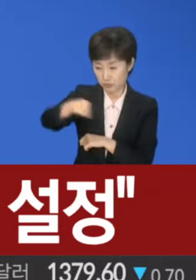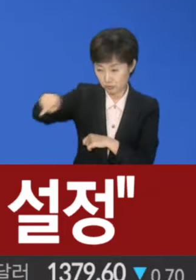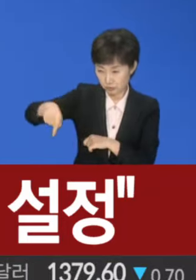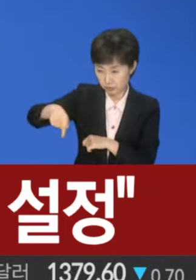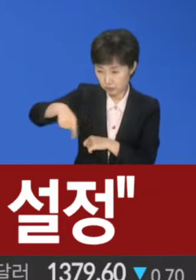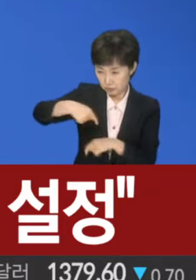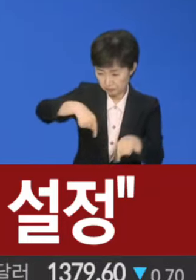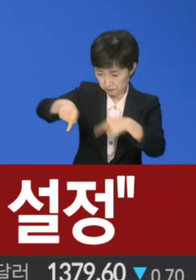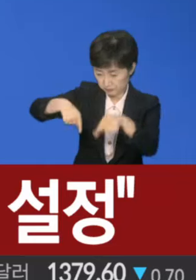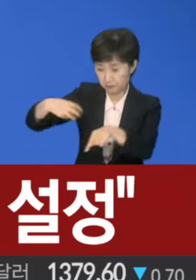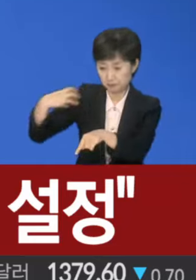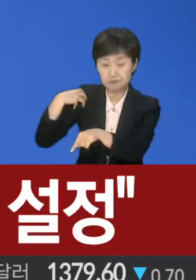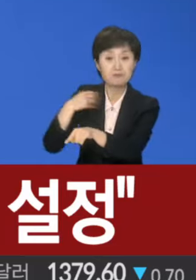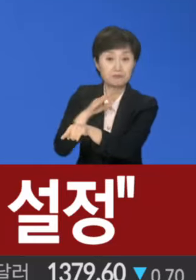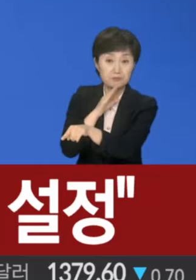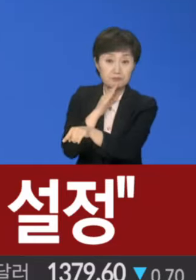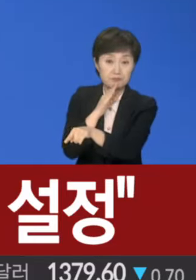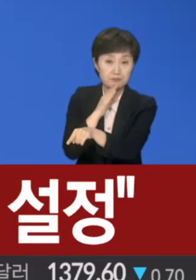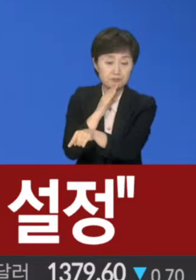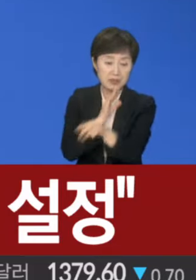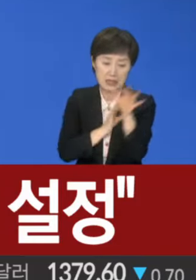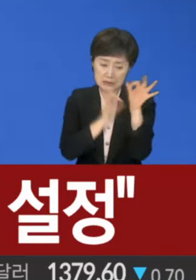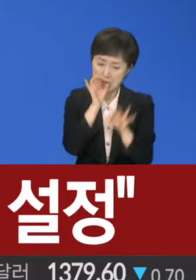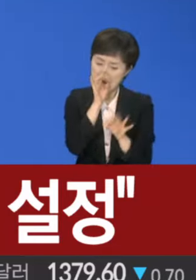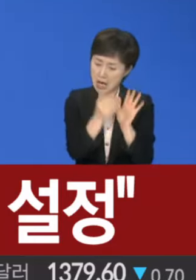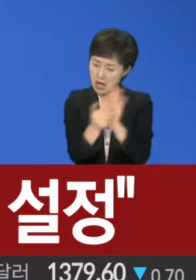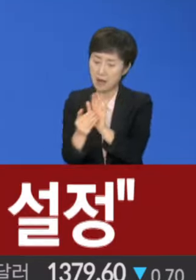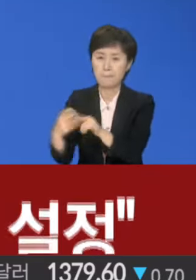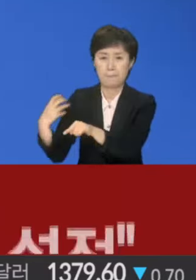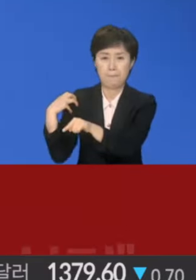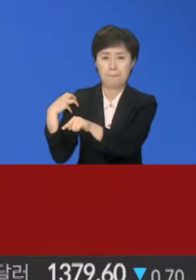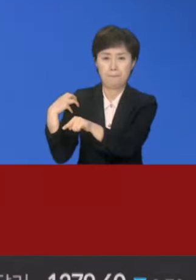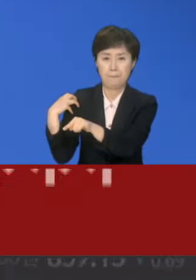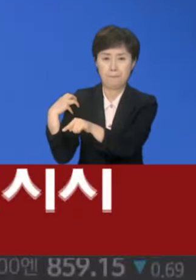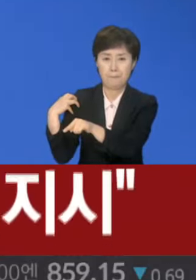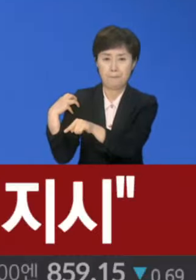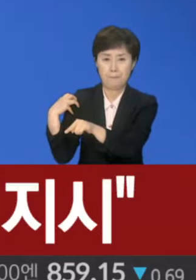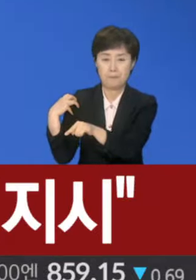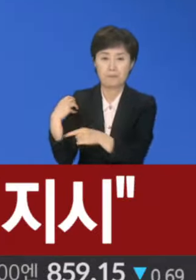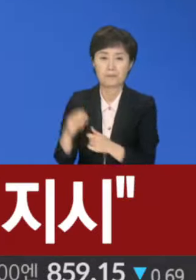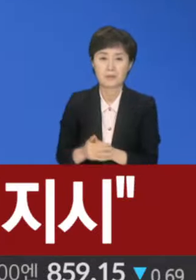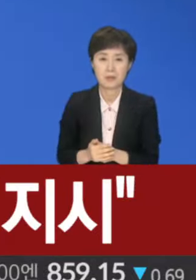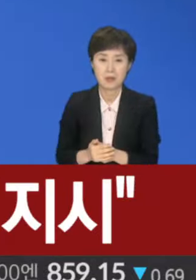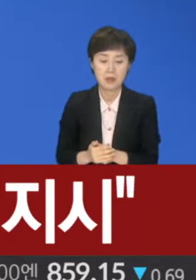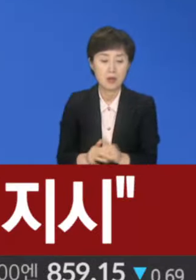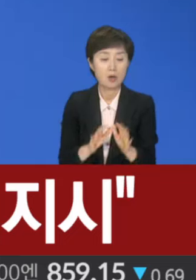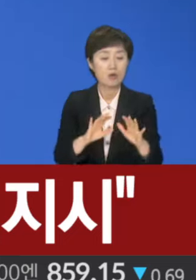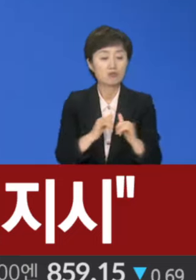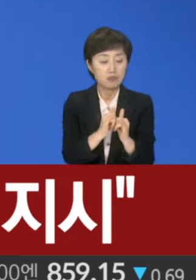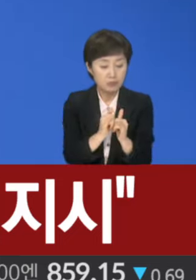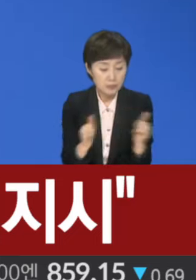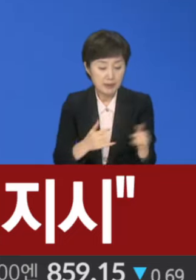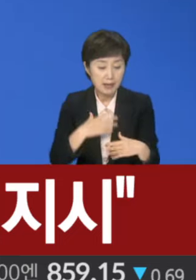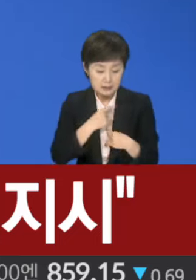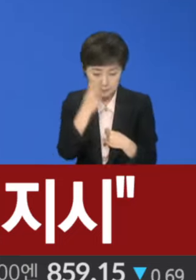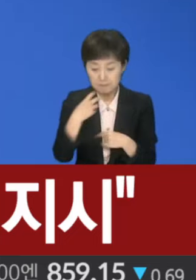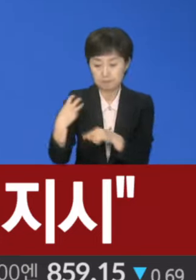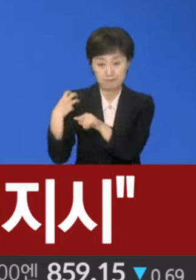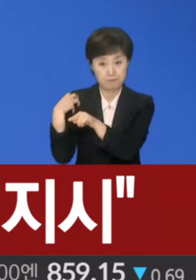지휘감독하여 안전사고를 예방할 책임이 있고 원소속 부대장으로서 대민 지원 분야 안전 업무를